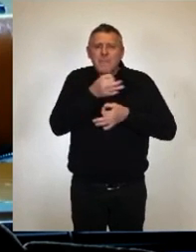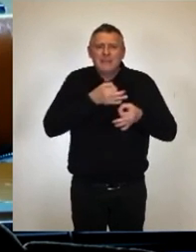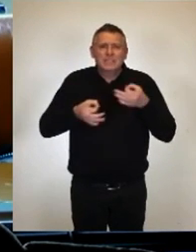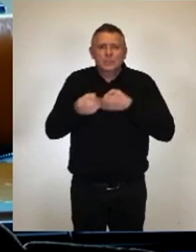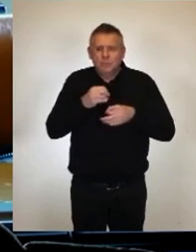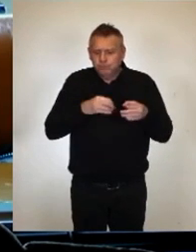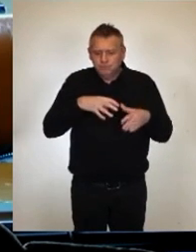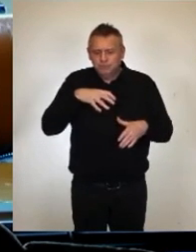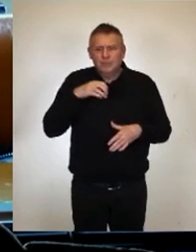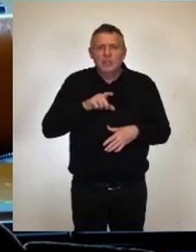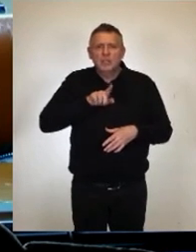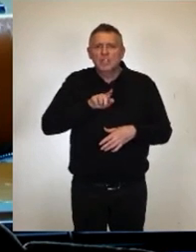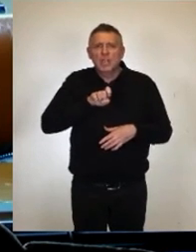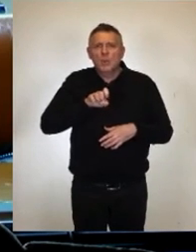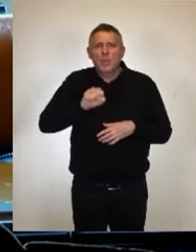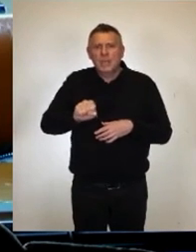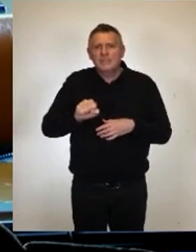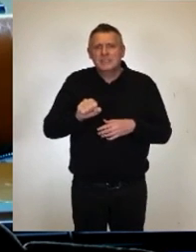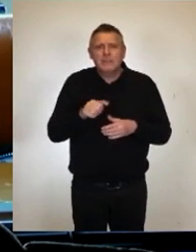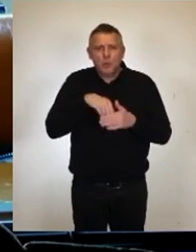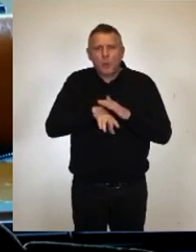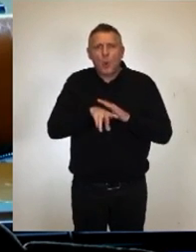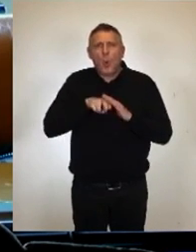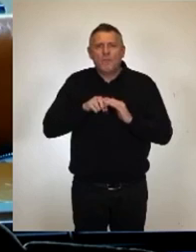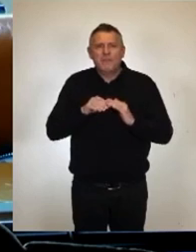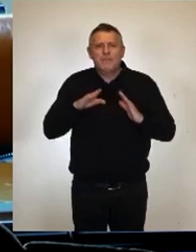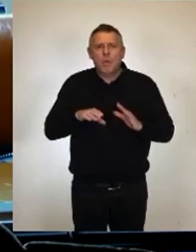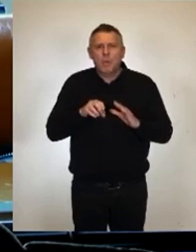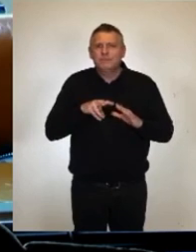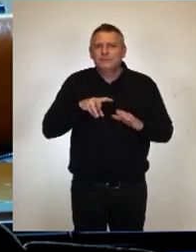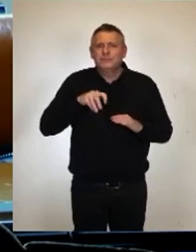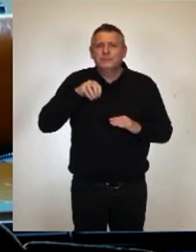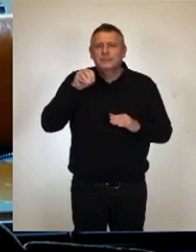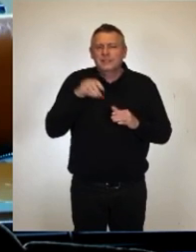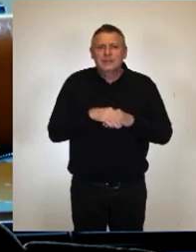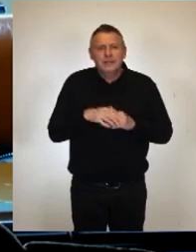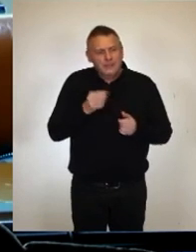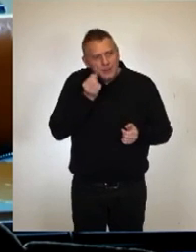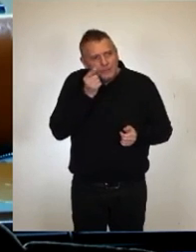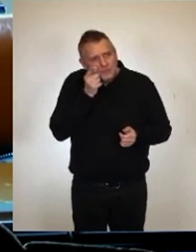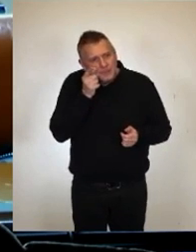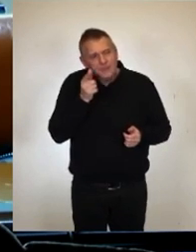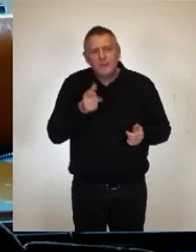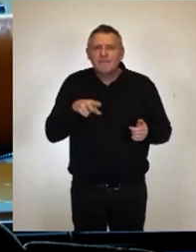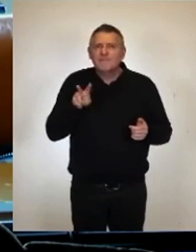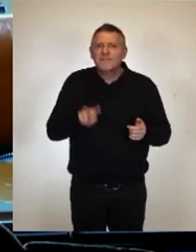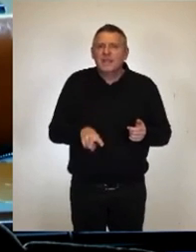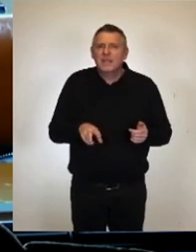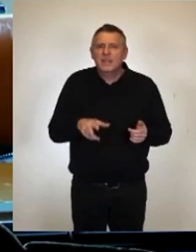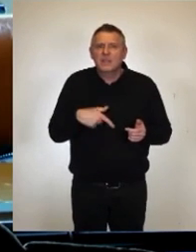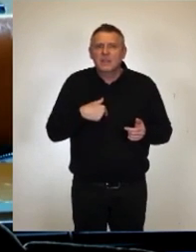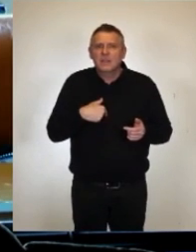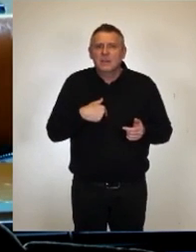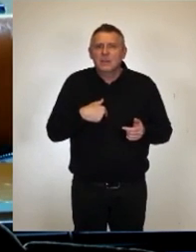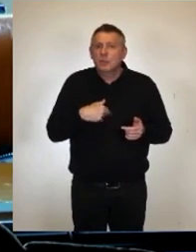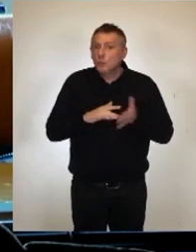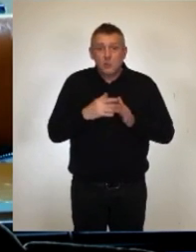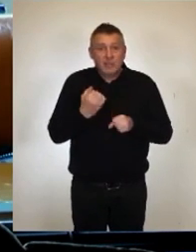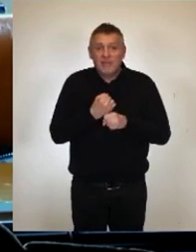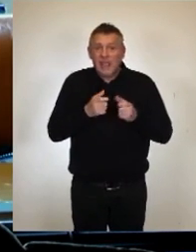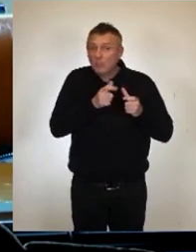GES, d'ailleurs, pendant le confinement. Ce qui est interpellant, c'est que, alors même que l'activité était